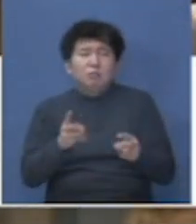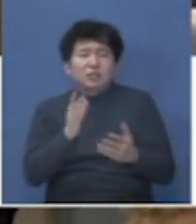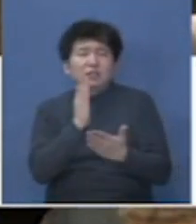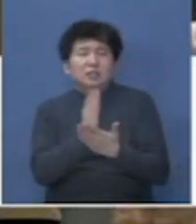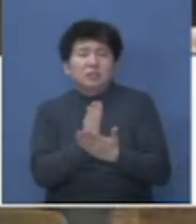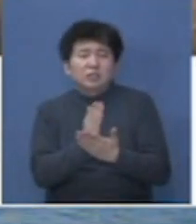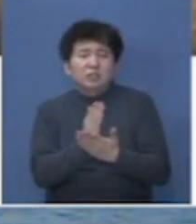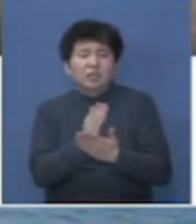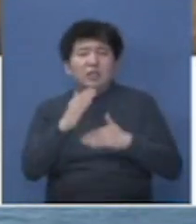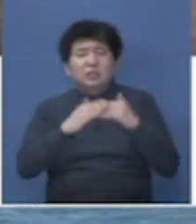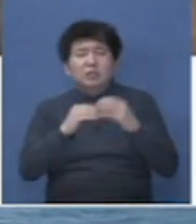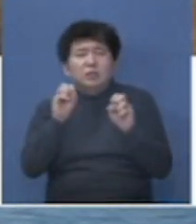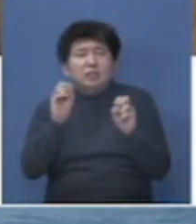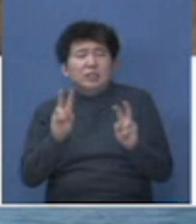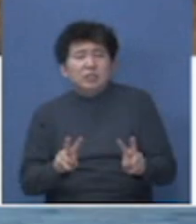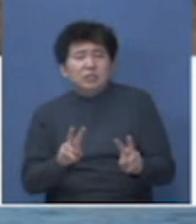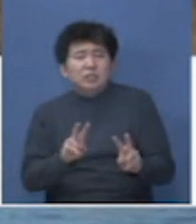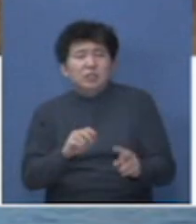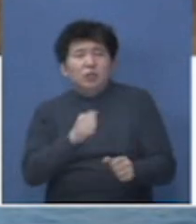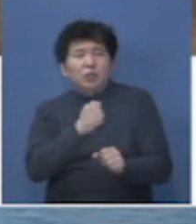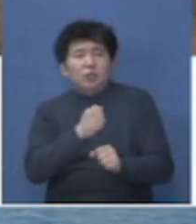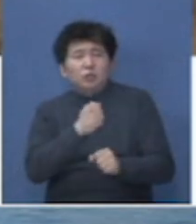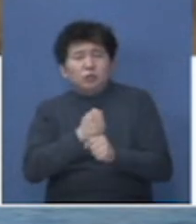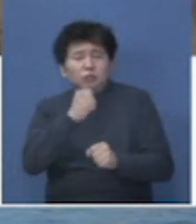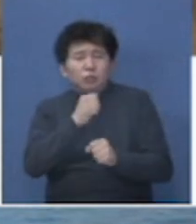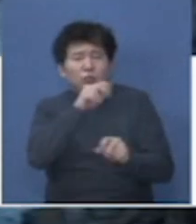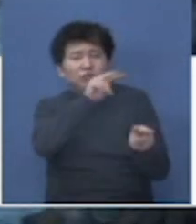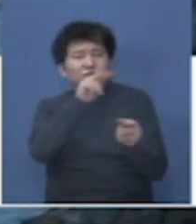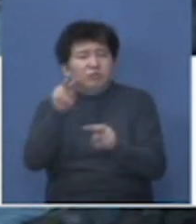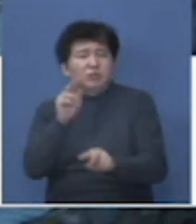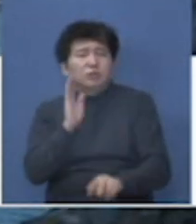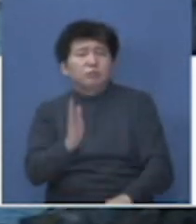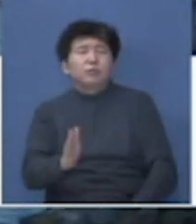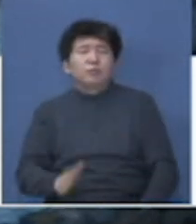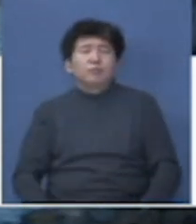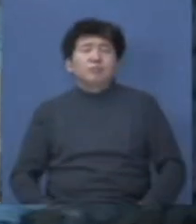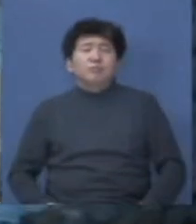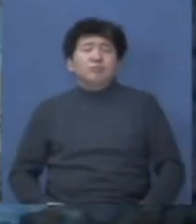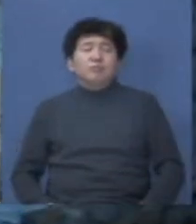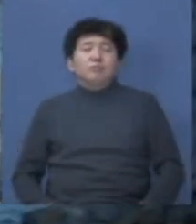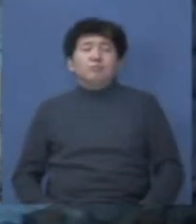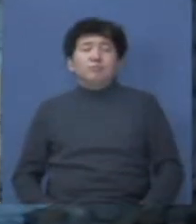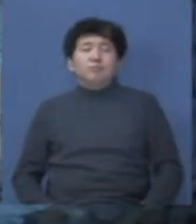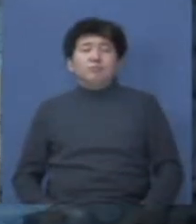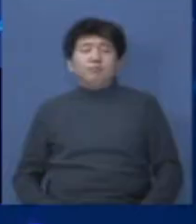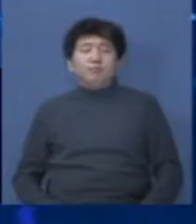мамандар аймақты жіті бақылауда ұстаймыз деп отыр. Қарақат Жақсылыққызы, Жақсылық Серікбек, Алтай ақпарат.